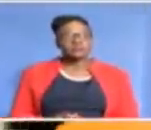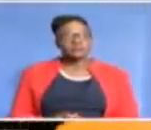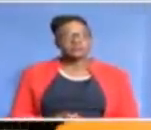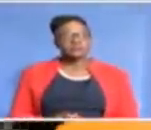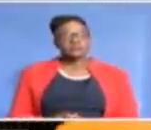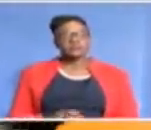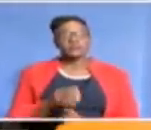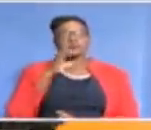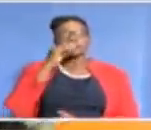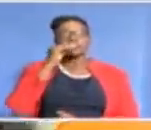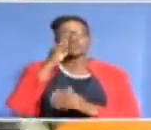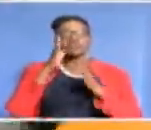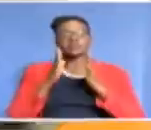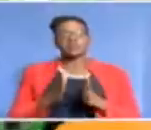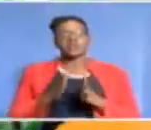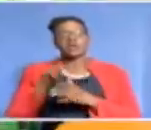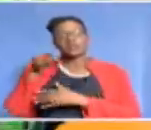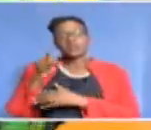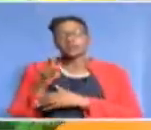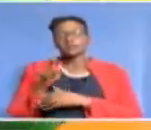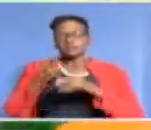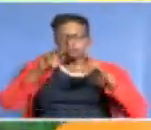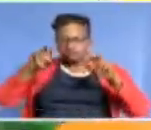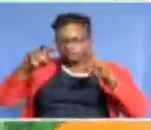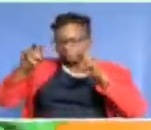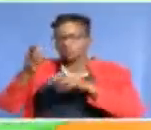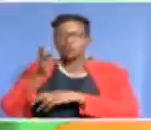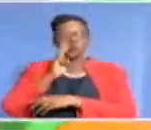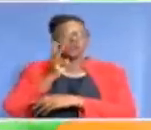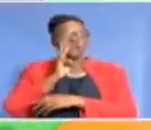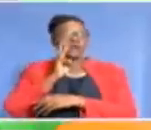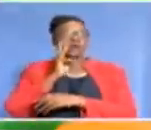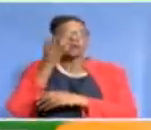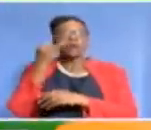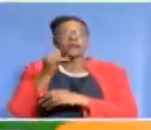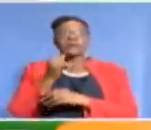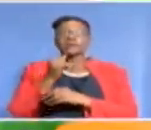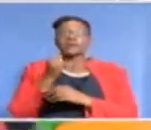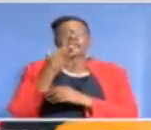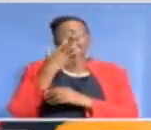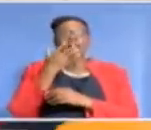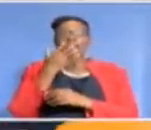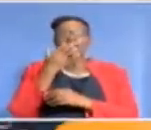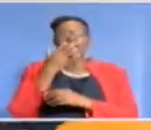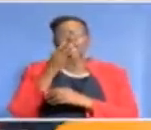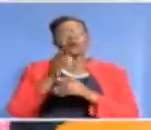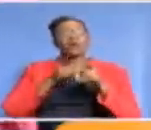Spika kalazimika kutafuta msaada wa maji. Mwasho wa pilipili ulikuwa umetanda.